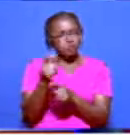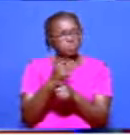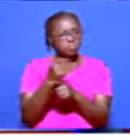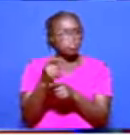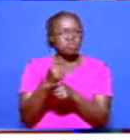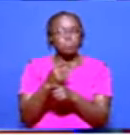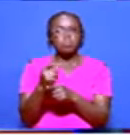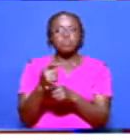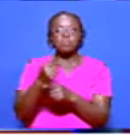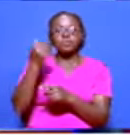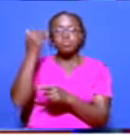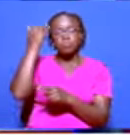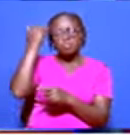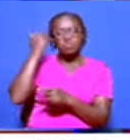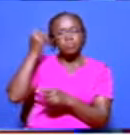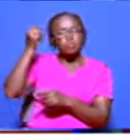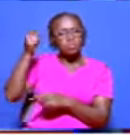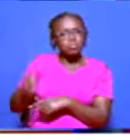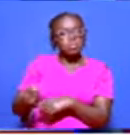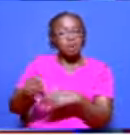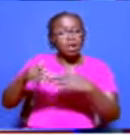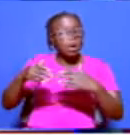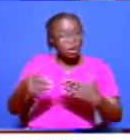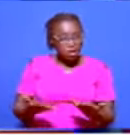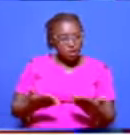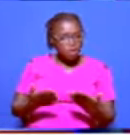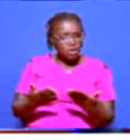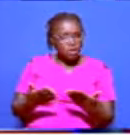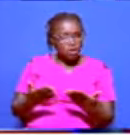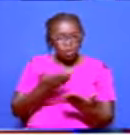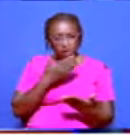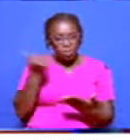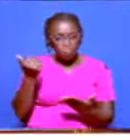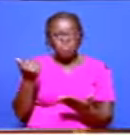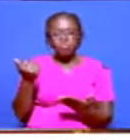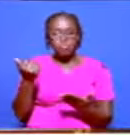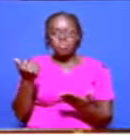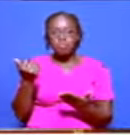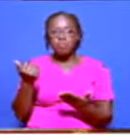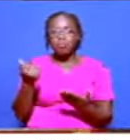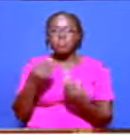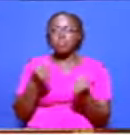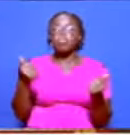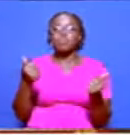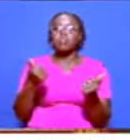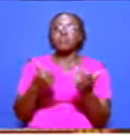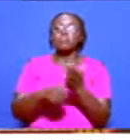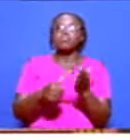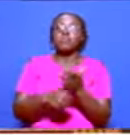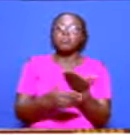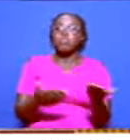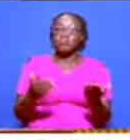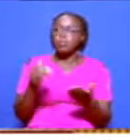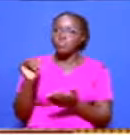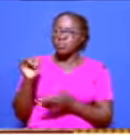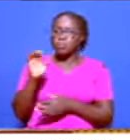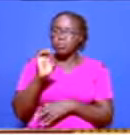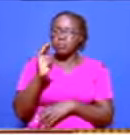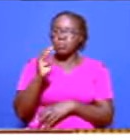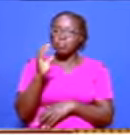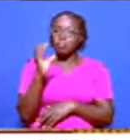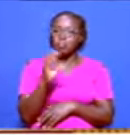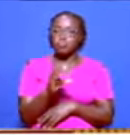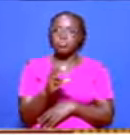judiciary on how to effectively deal with these disputes. Tume ya Uchaguzi na Mipaka IBC,